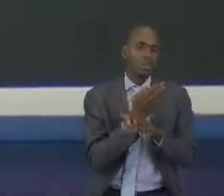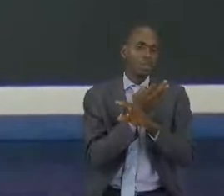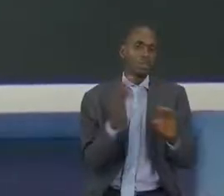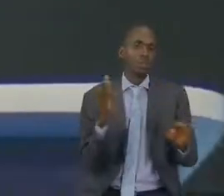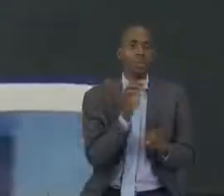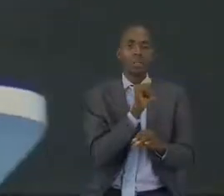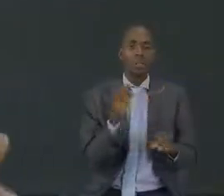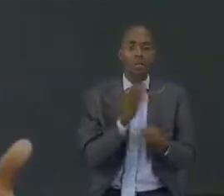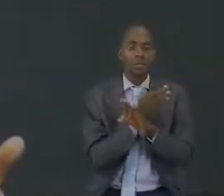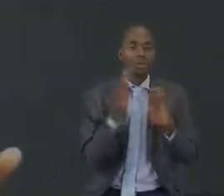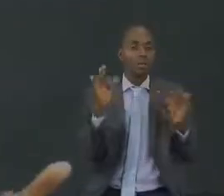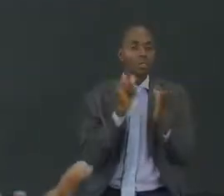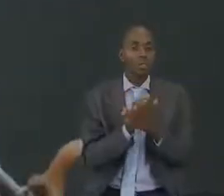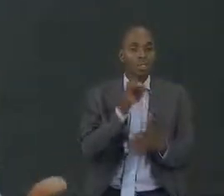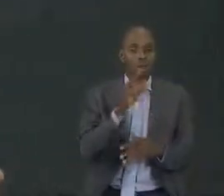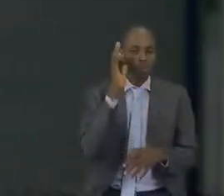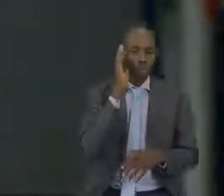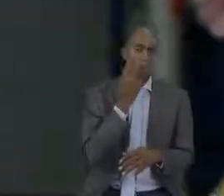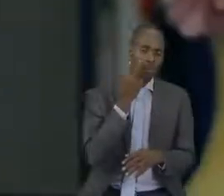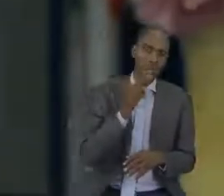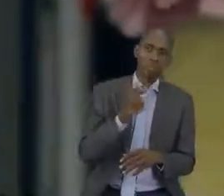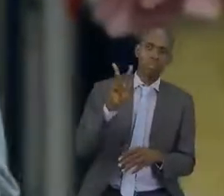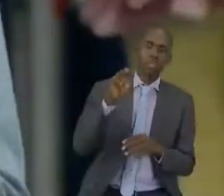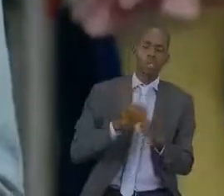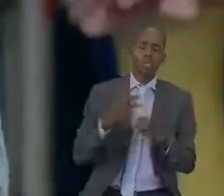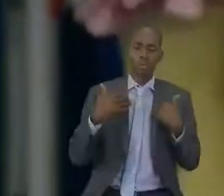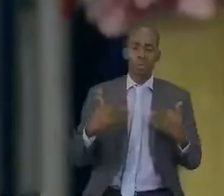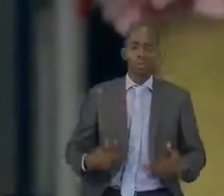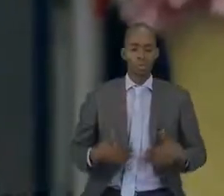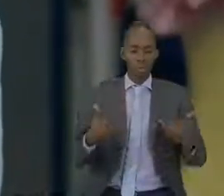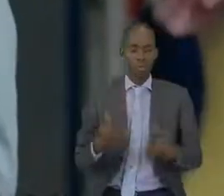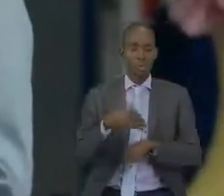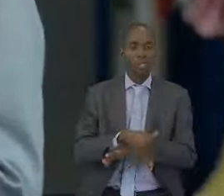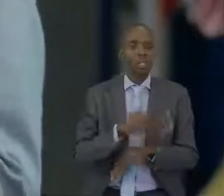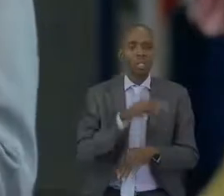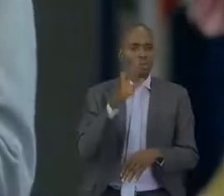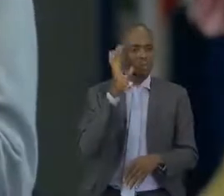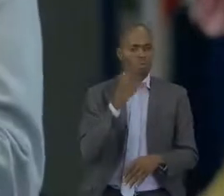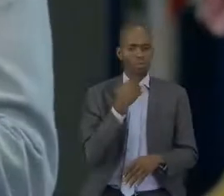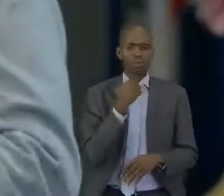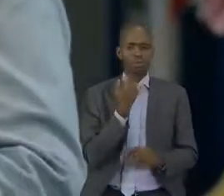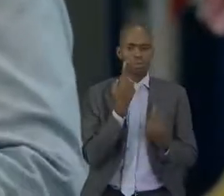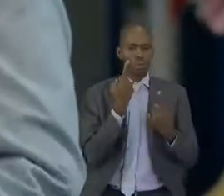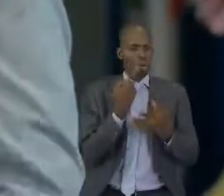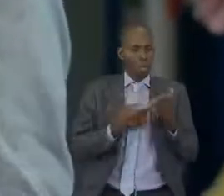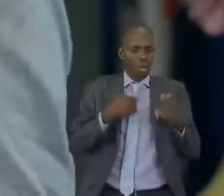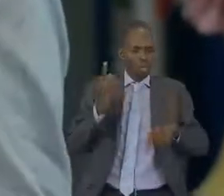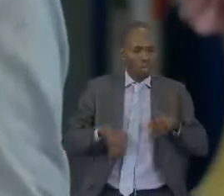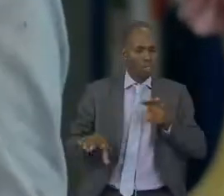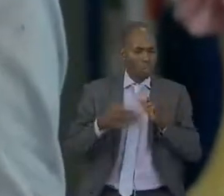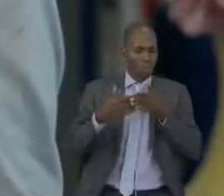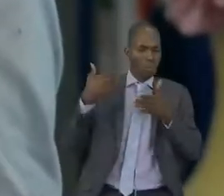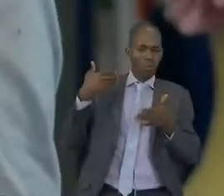La libération, tu la verras dans ton corps ce soir. Et tu diras, ce que je n'arrivais pas à faire avant, maintenant je